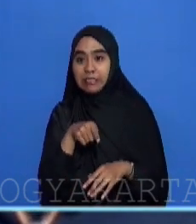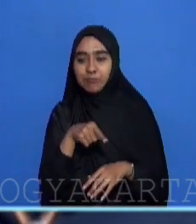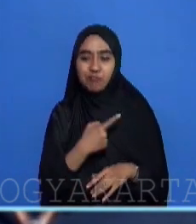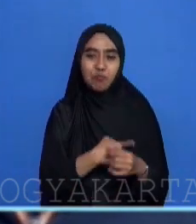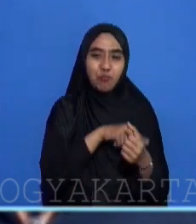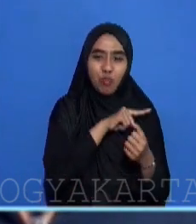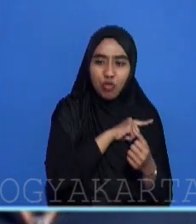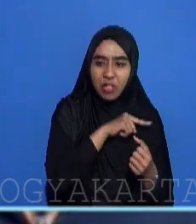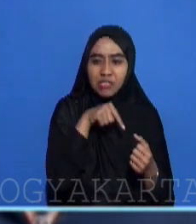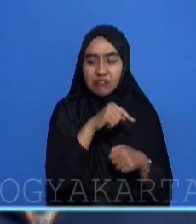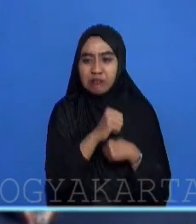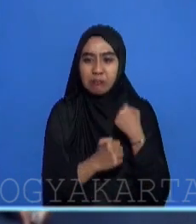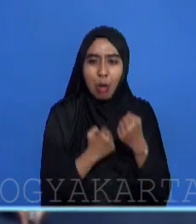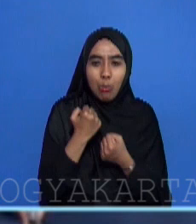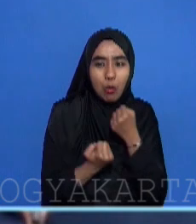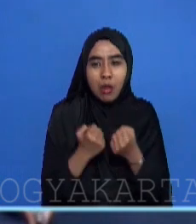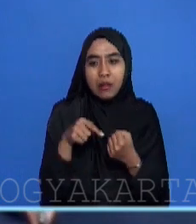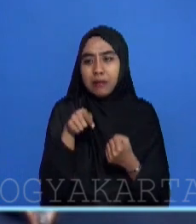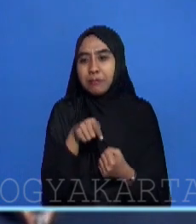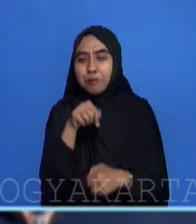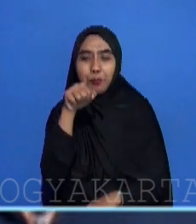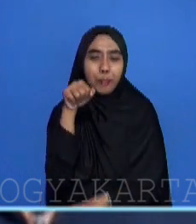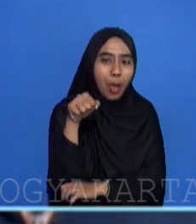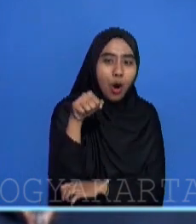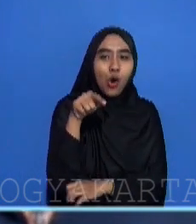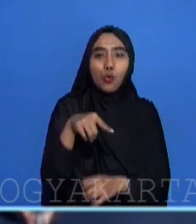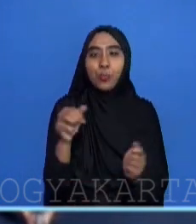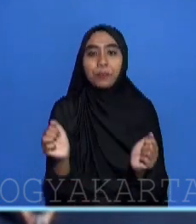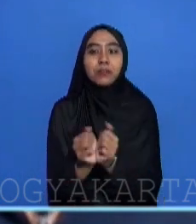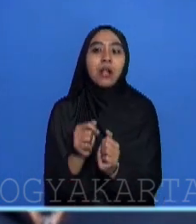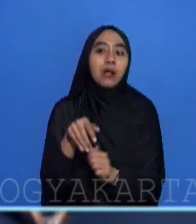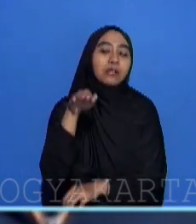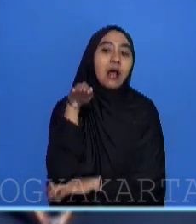potensi-potensi untuk melakukan tindak pidana khususnya kejahatan jalanan